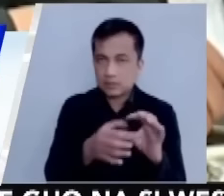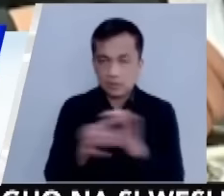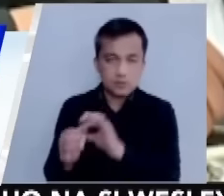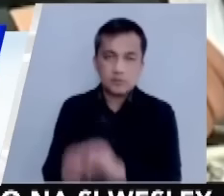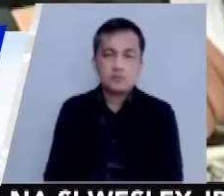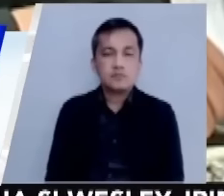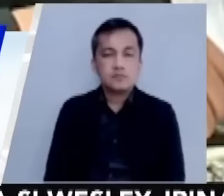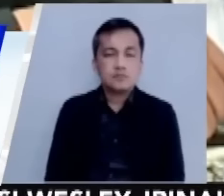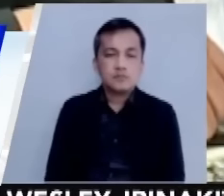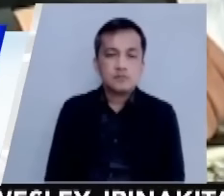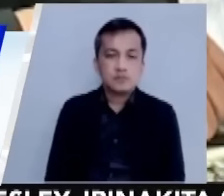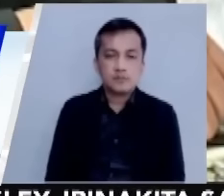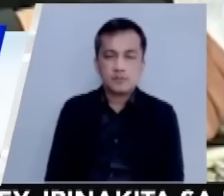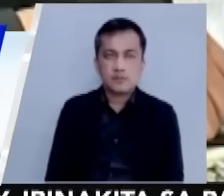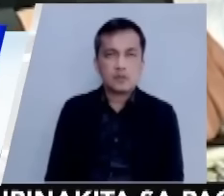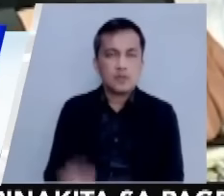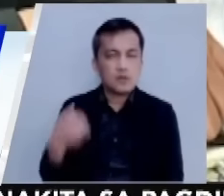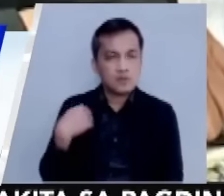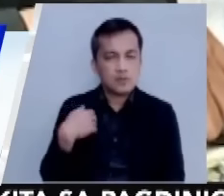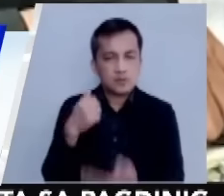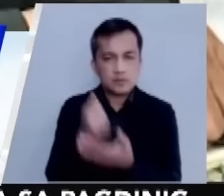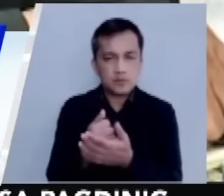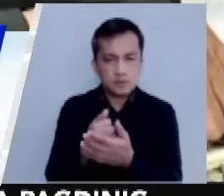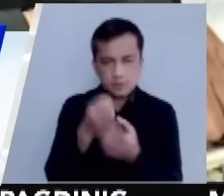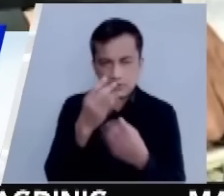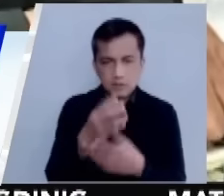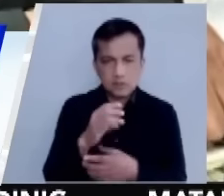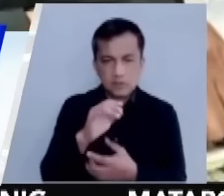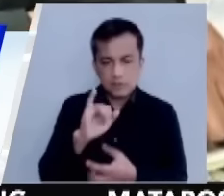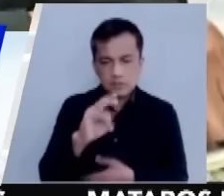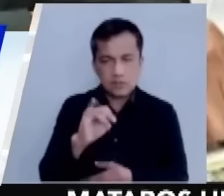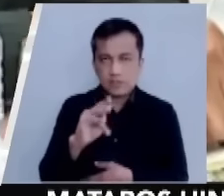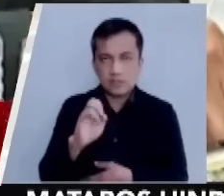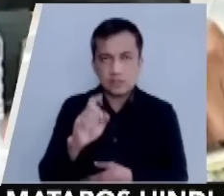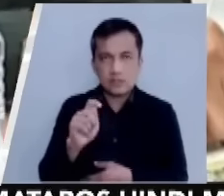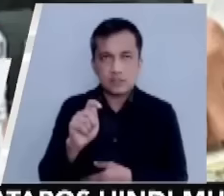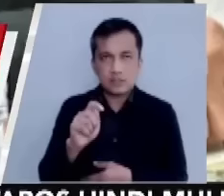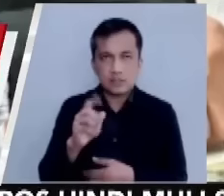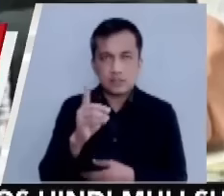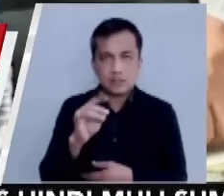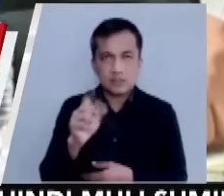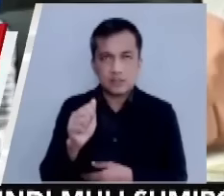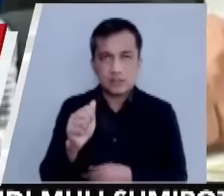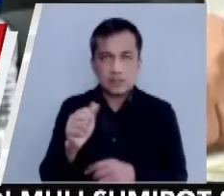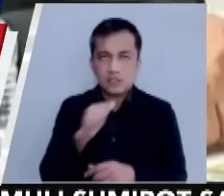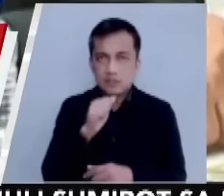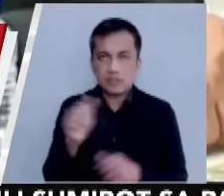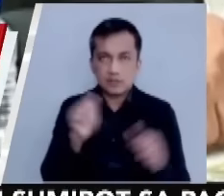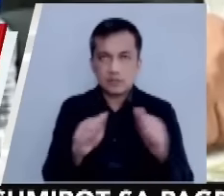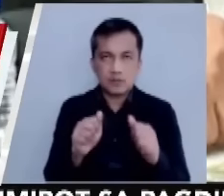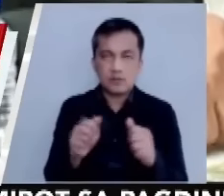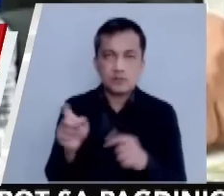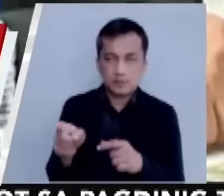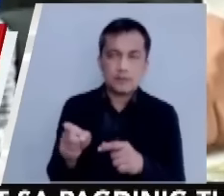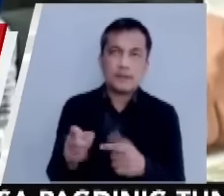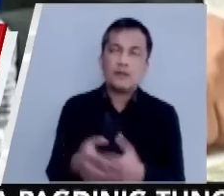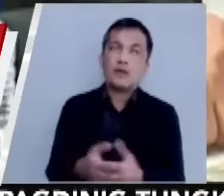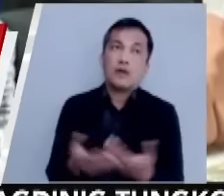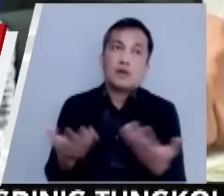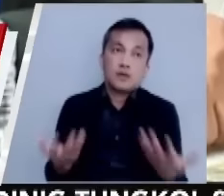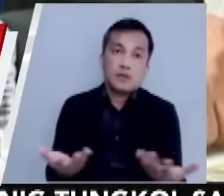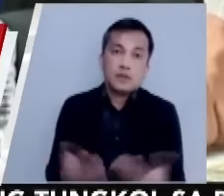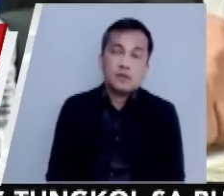information is considered not an intelligence data, not actionable at all. Therefore, it is not